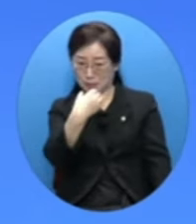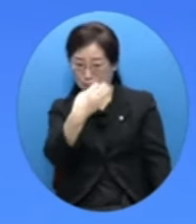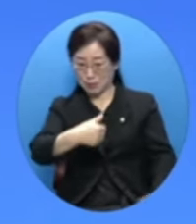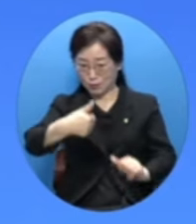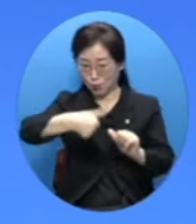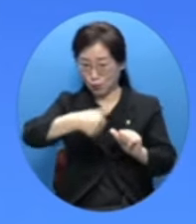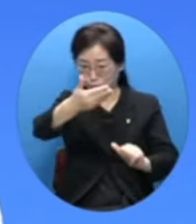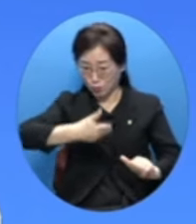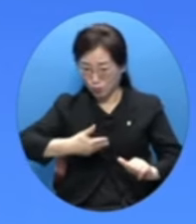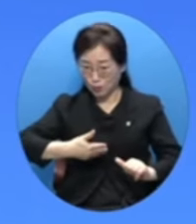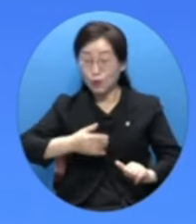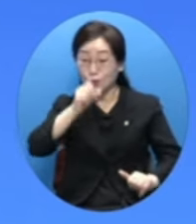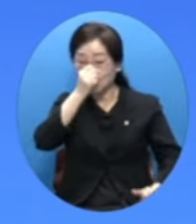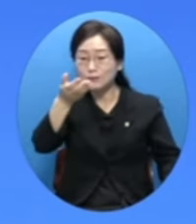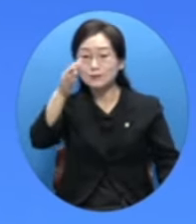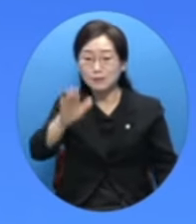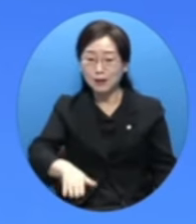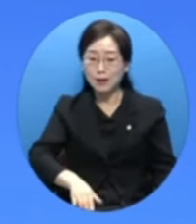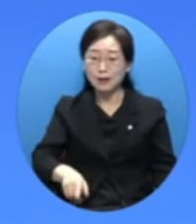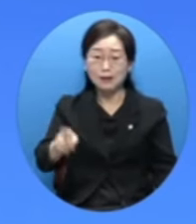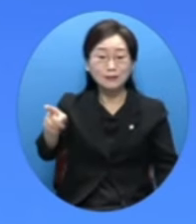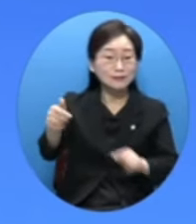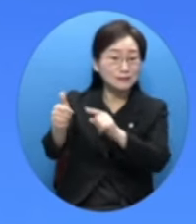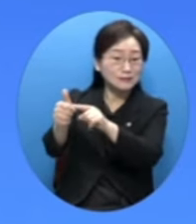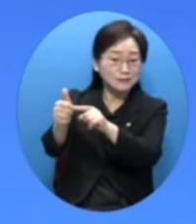권면하셔도 좋은데 이 사람